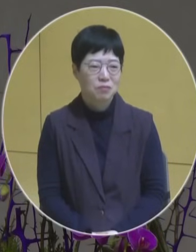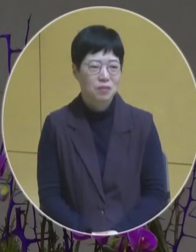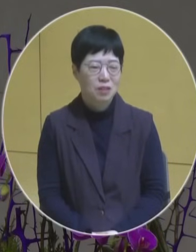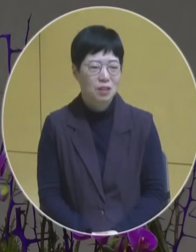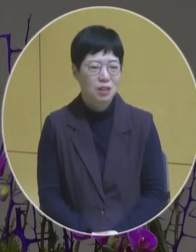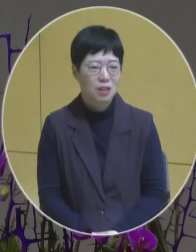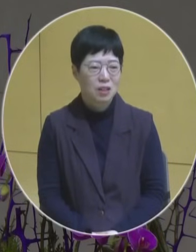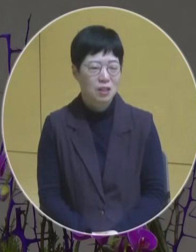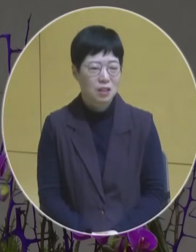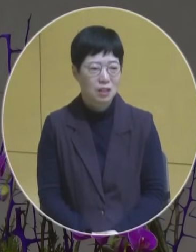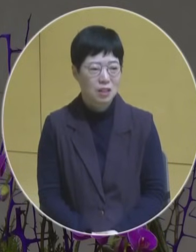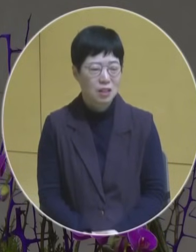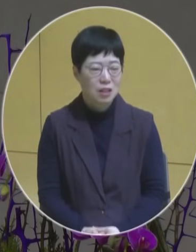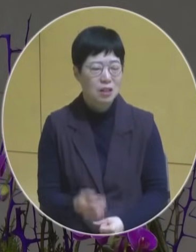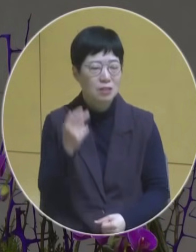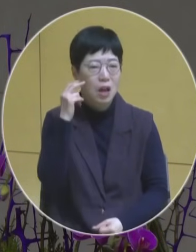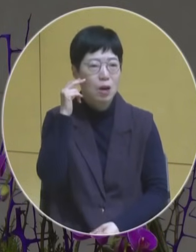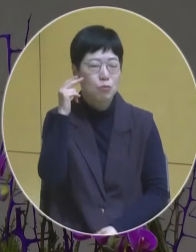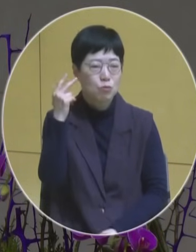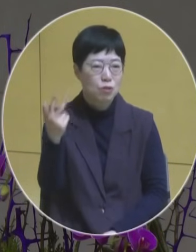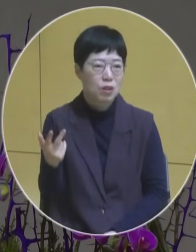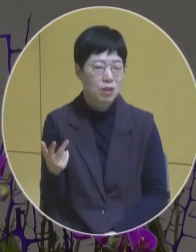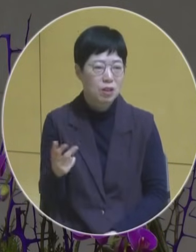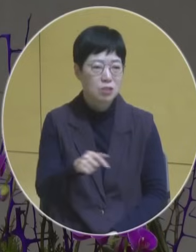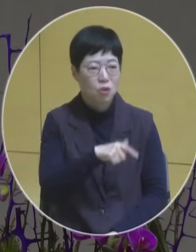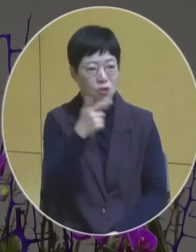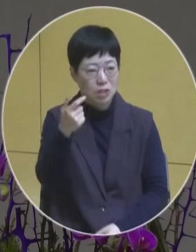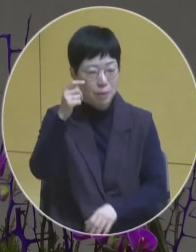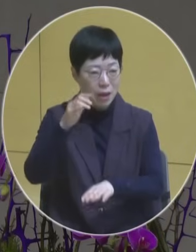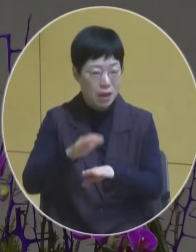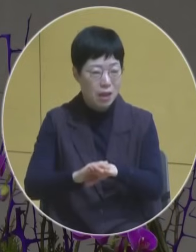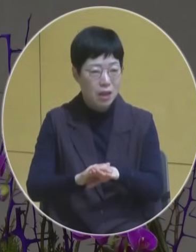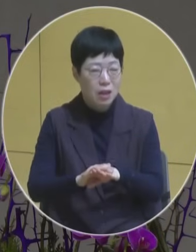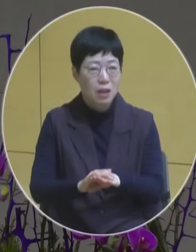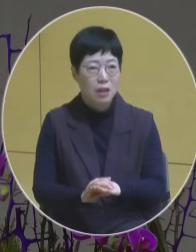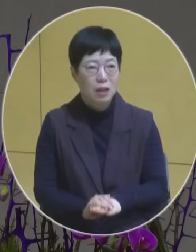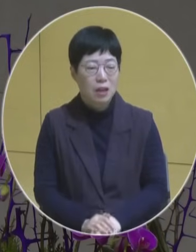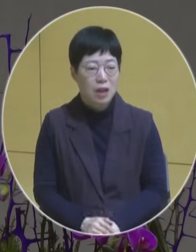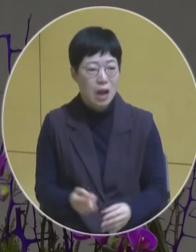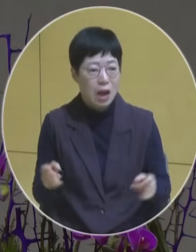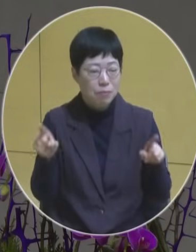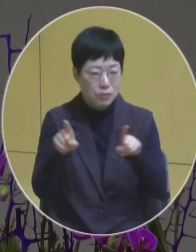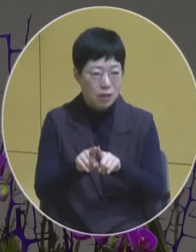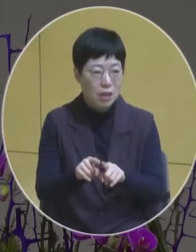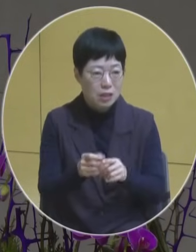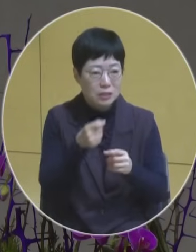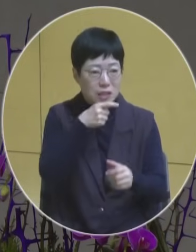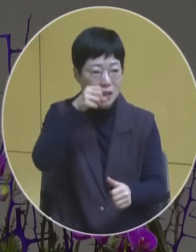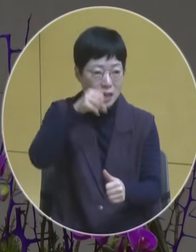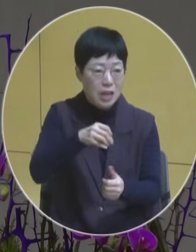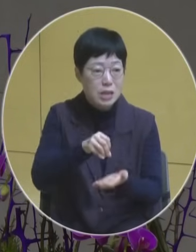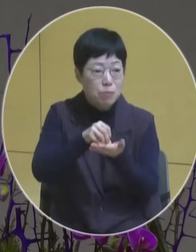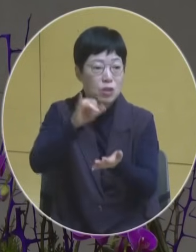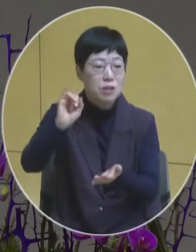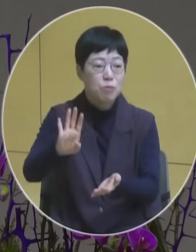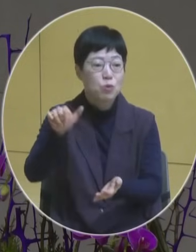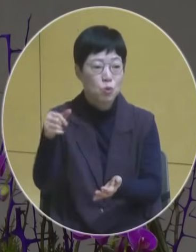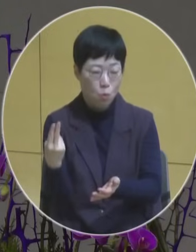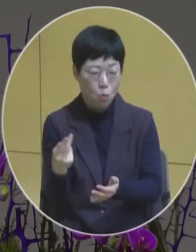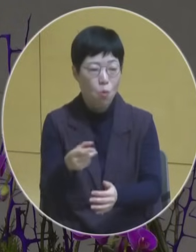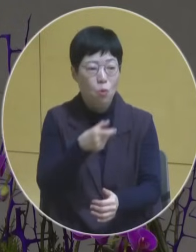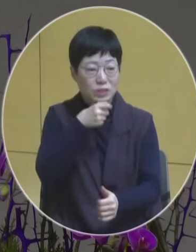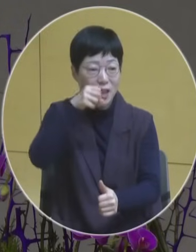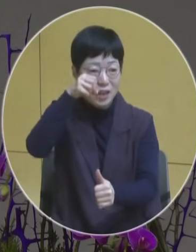우리 세례 입교 예식이 다음 주일날 저녁 예배 때 있습니다. 그리고 이번에는 입교 세례 예식 후에 성찬식이 있습니다.